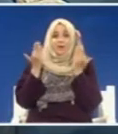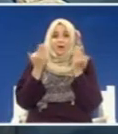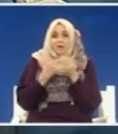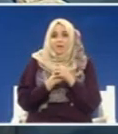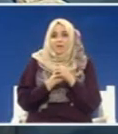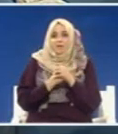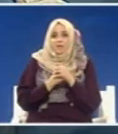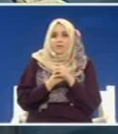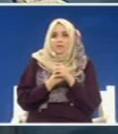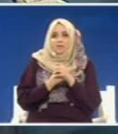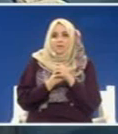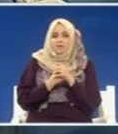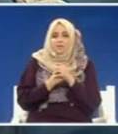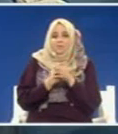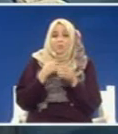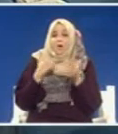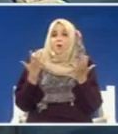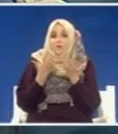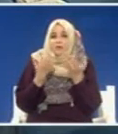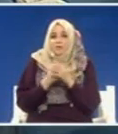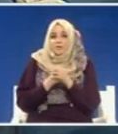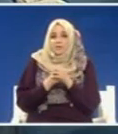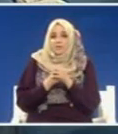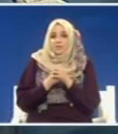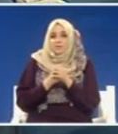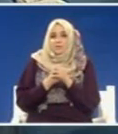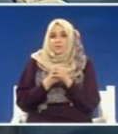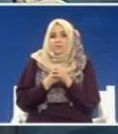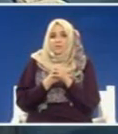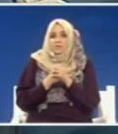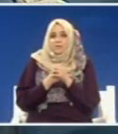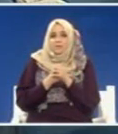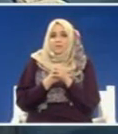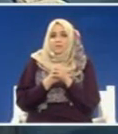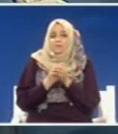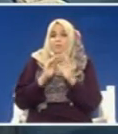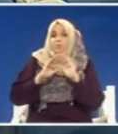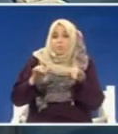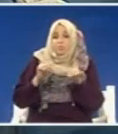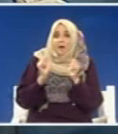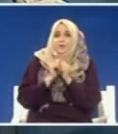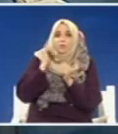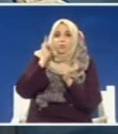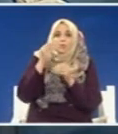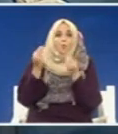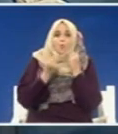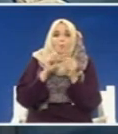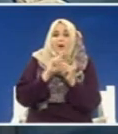دوك مانيش عارفه اسكو الفتحه تفسخ بالوقت ولا ما تفسخش؟